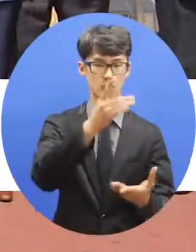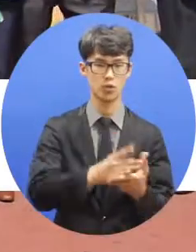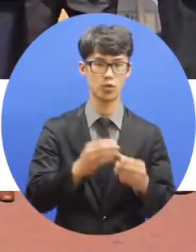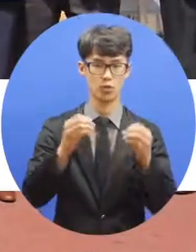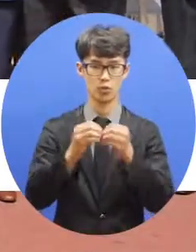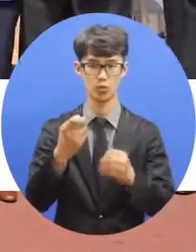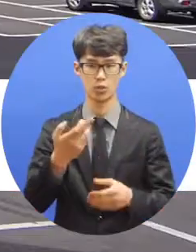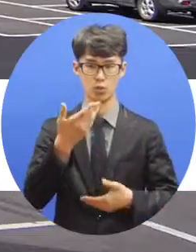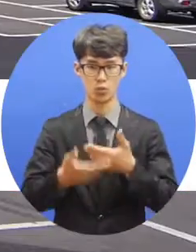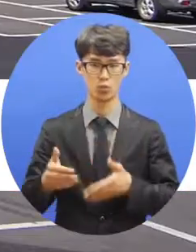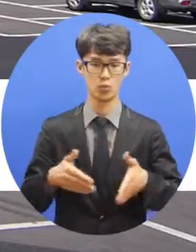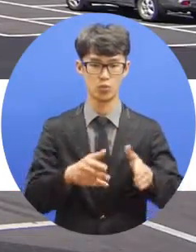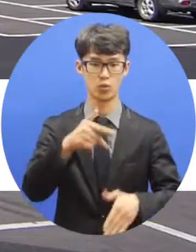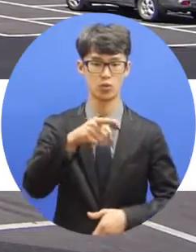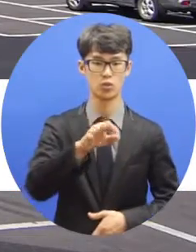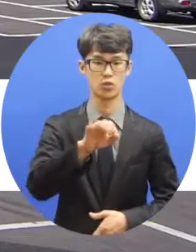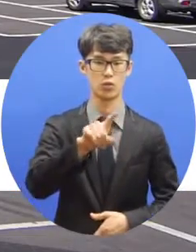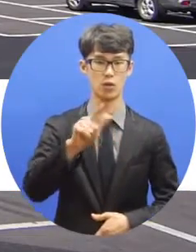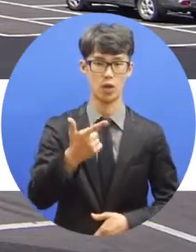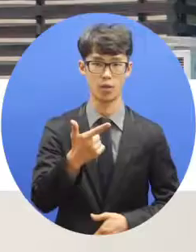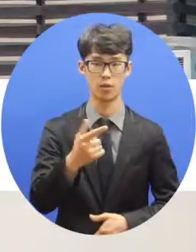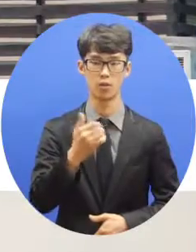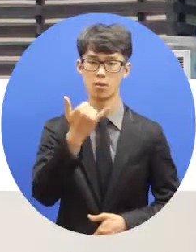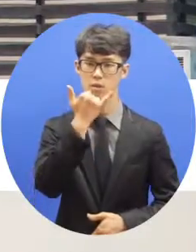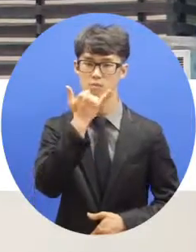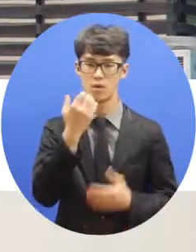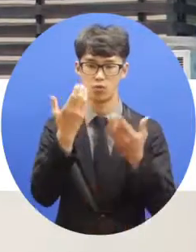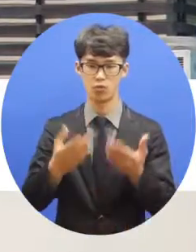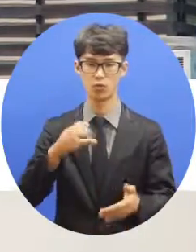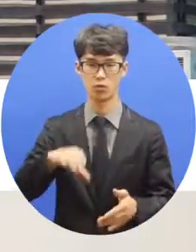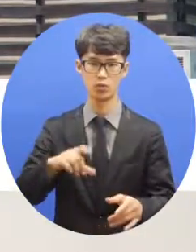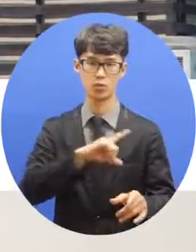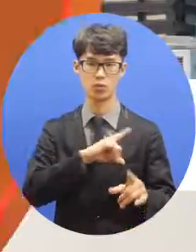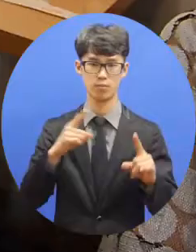천안 논산고속도로 정안 알밤휴게소 명명식을 개최했습니다.